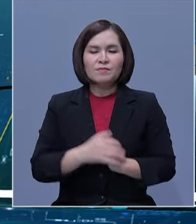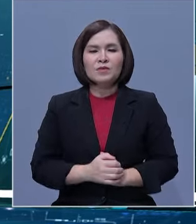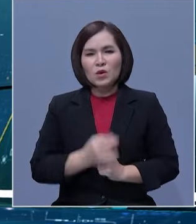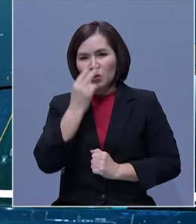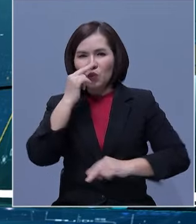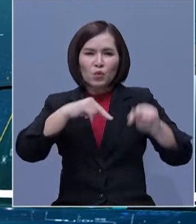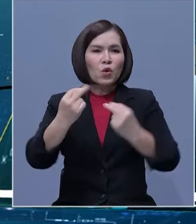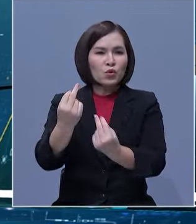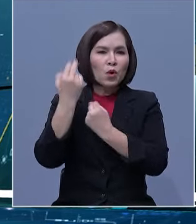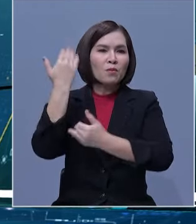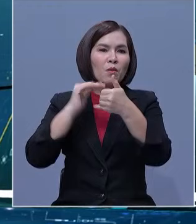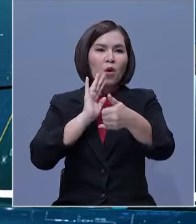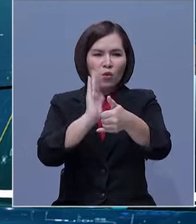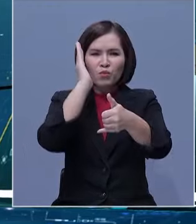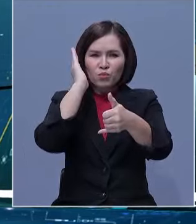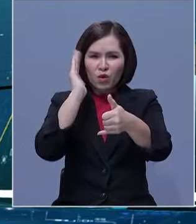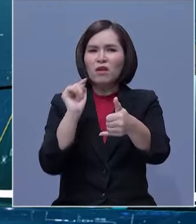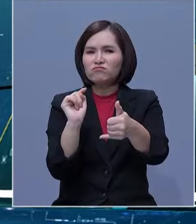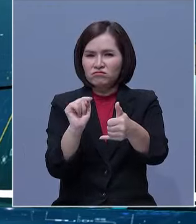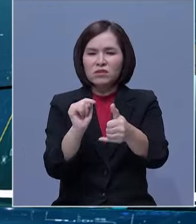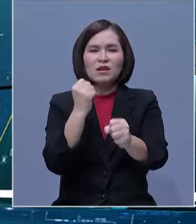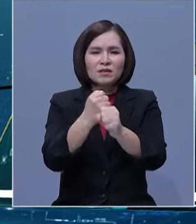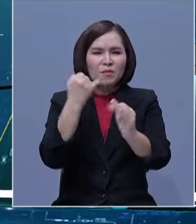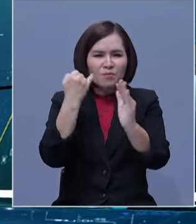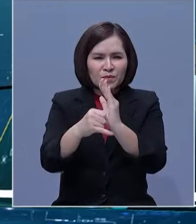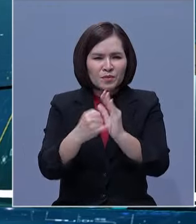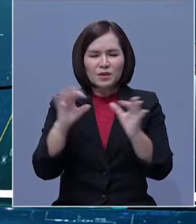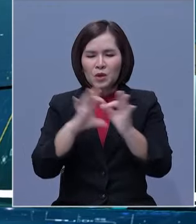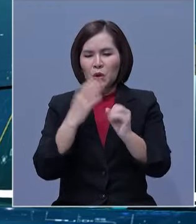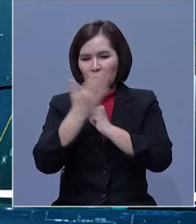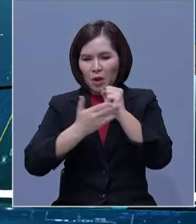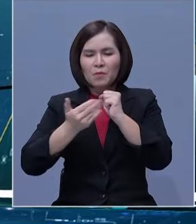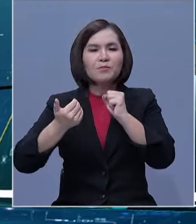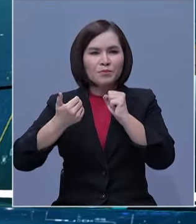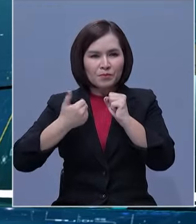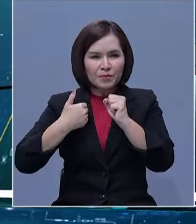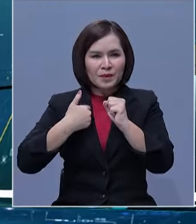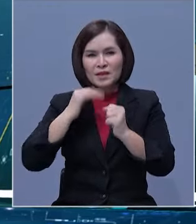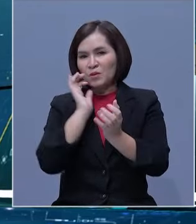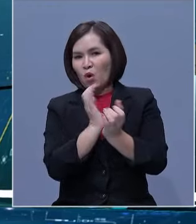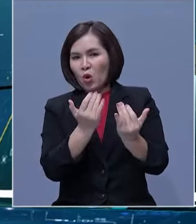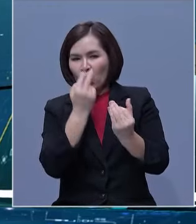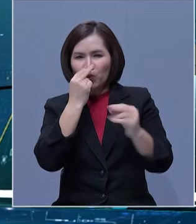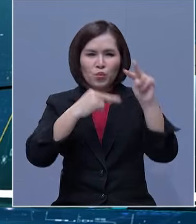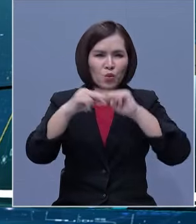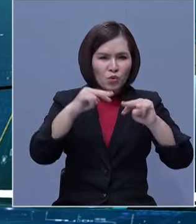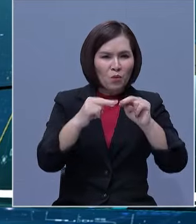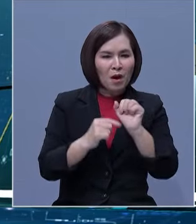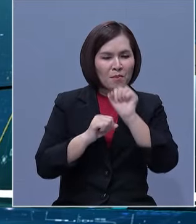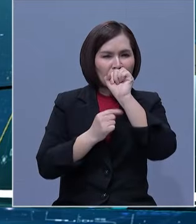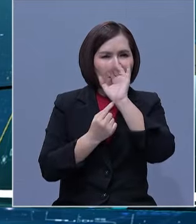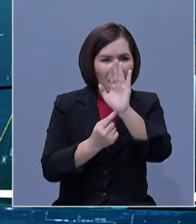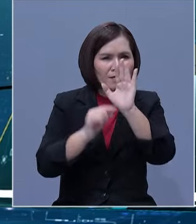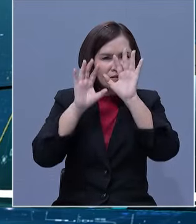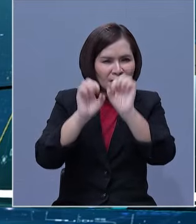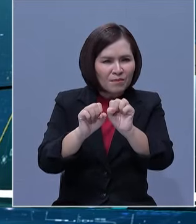การตรวจสอบประวัติพบว่านายอธิพัฒน์คนนี้มีคดีเกี่ยวกับยาเสพติดอยู่ระหว่างการตรวจสอบนะครับว่ามีการออกหมายจับไว้หรือยัง